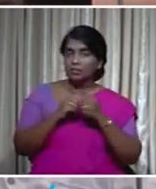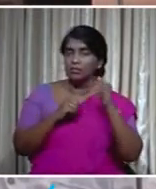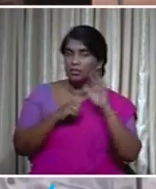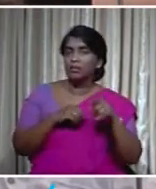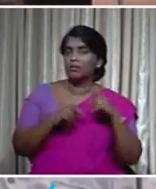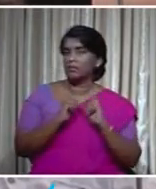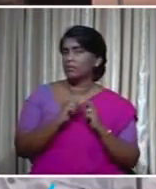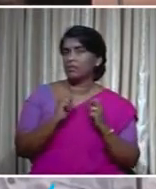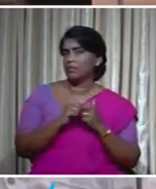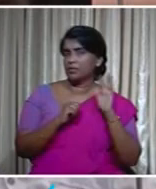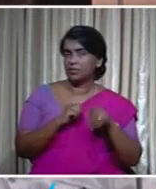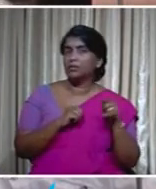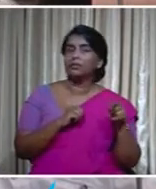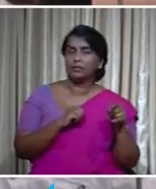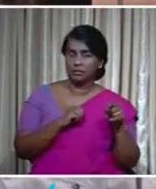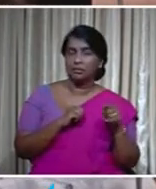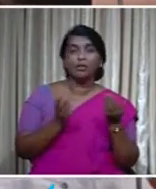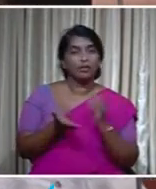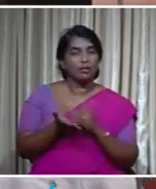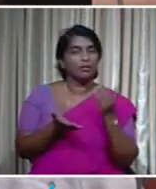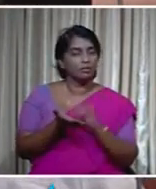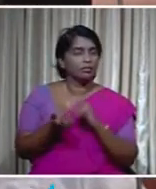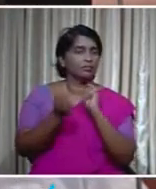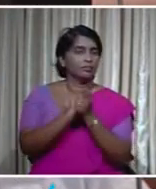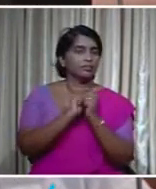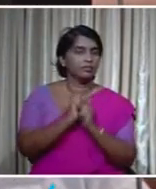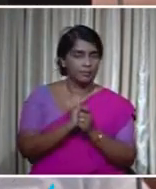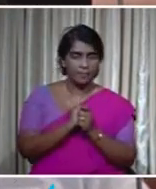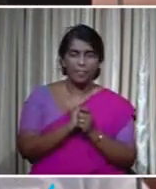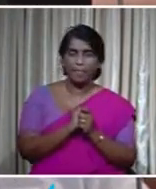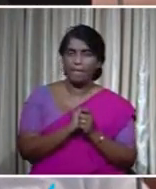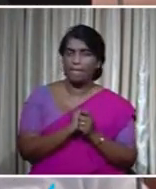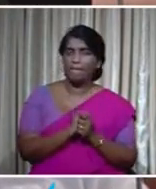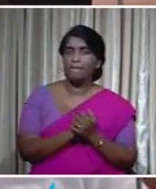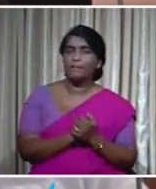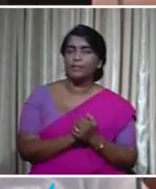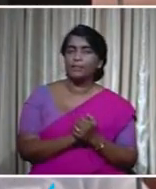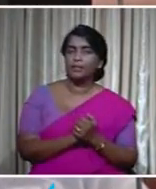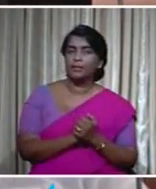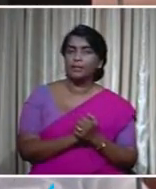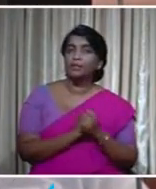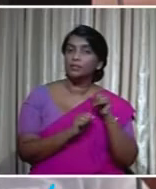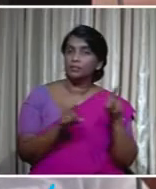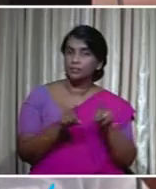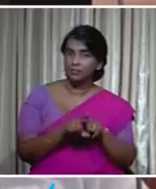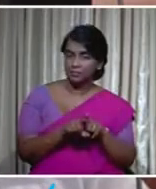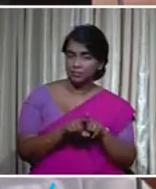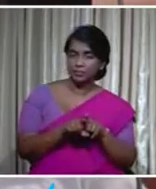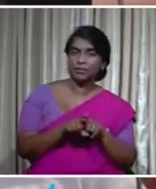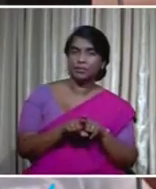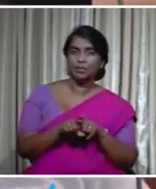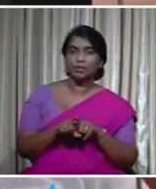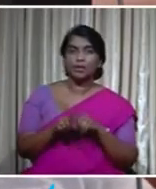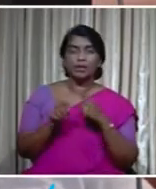குறிப்பாக நீங்கள் இந்த கல்வியிலே எம்இடி என்கிற மாஸ்டர் ஆஃப் எஜுகேஷன் முடித்த பலர் இவ்வாறு